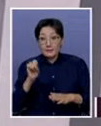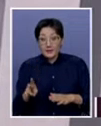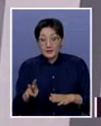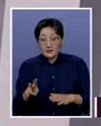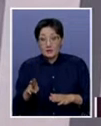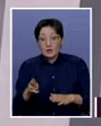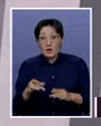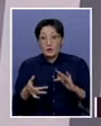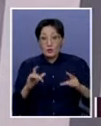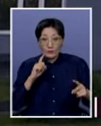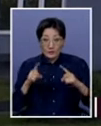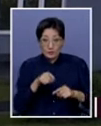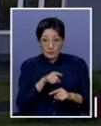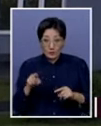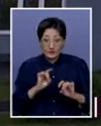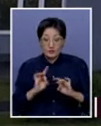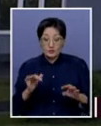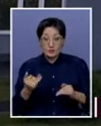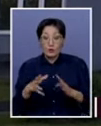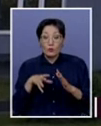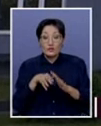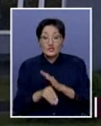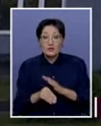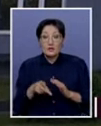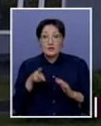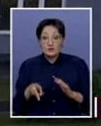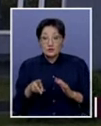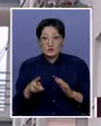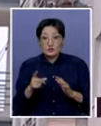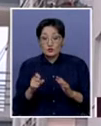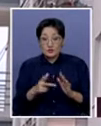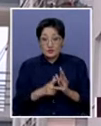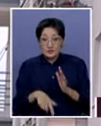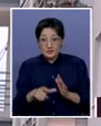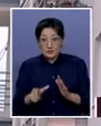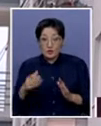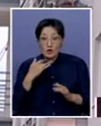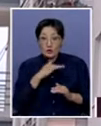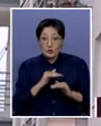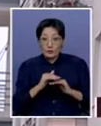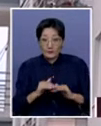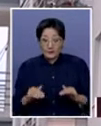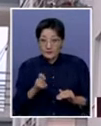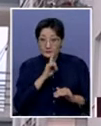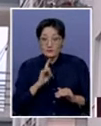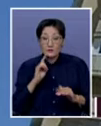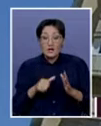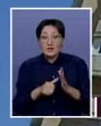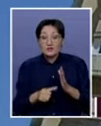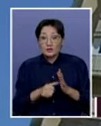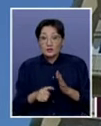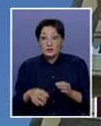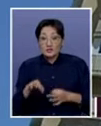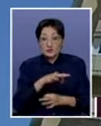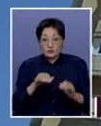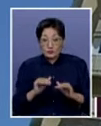Сайделдаев онлайн брифинг барысында айтты. Олардың қатарында 2180 адам көп балалана, 600-і жетім балалары,